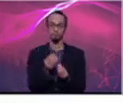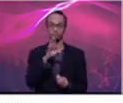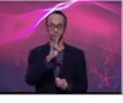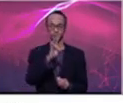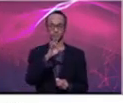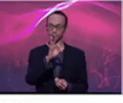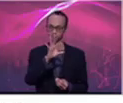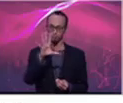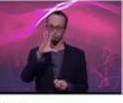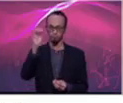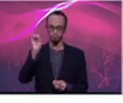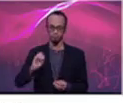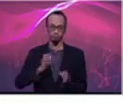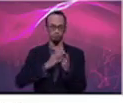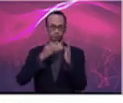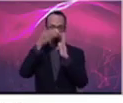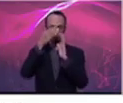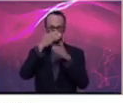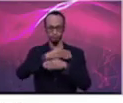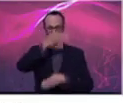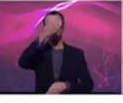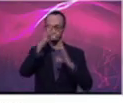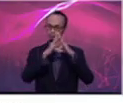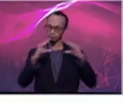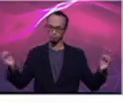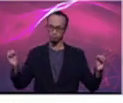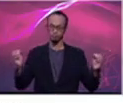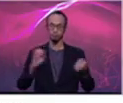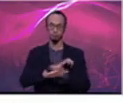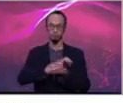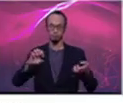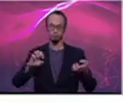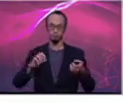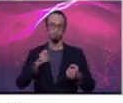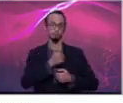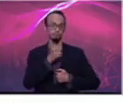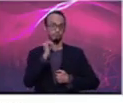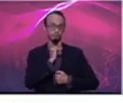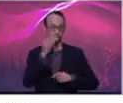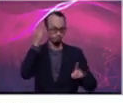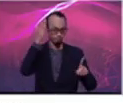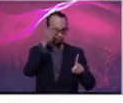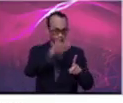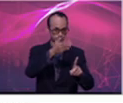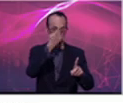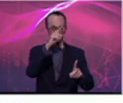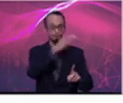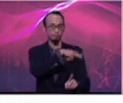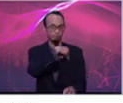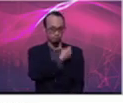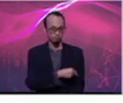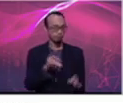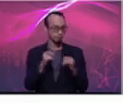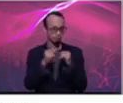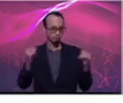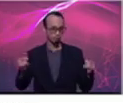kediaman infrastruktur awam musnah sepenuhnya tentera Israel menumpuhkan operasinya di kawasan kejiranan serta Hospital al-amal di